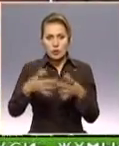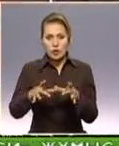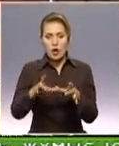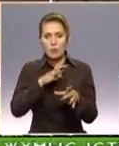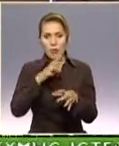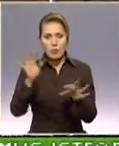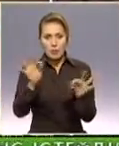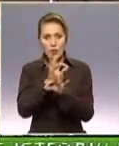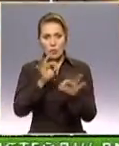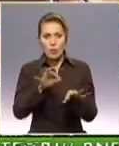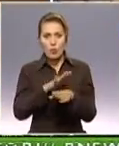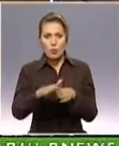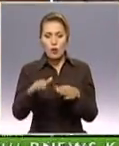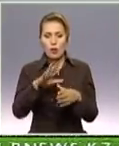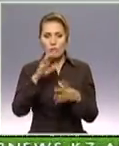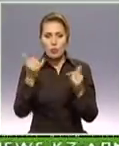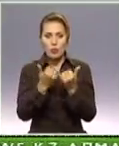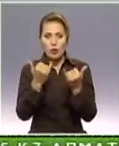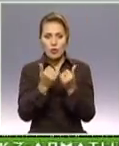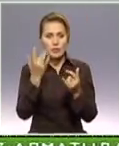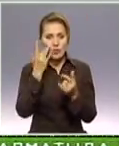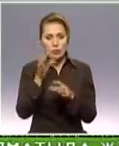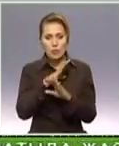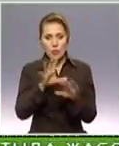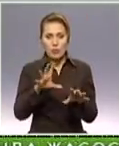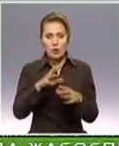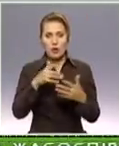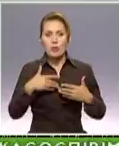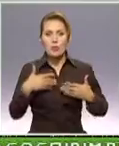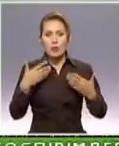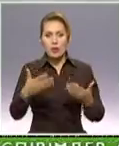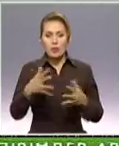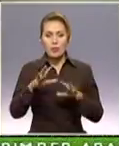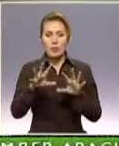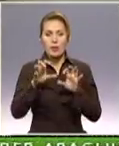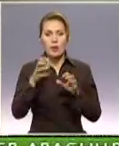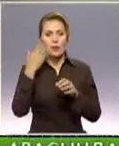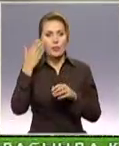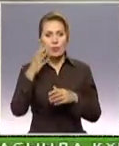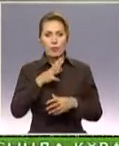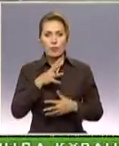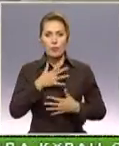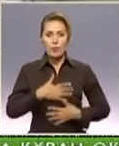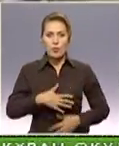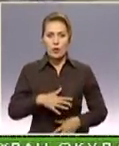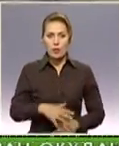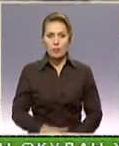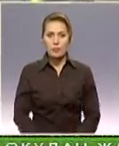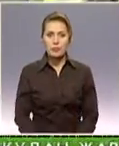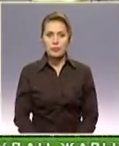Қала тұрғындары мен қонақтары күнде бола бермейтін думанды шын көңілмен тамашалады.